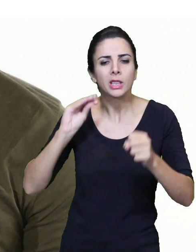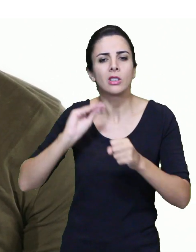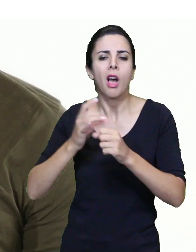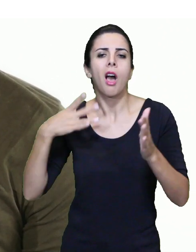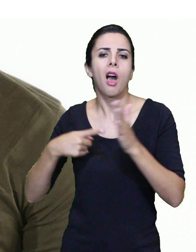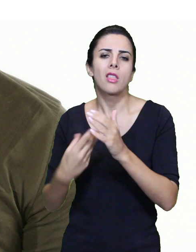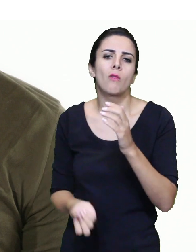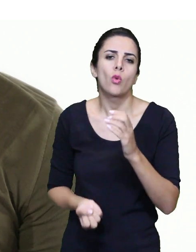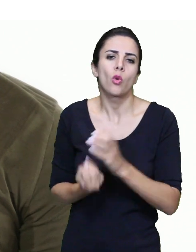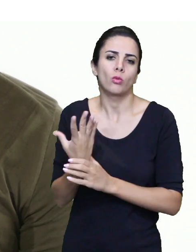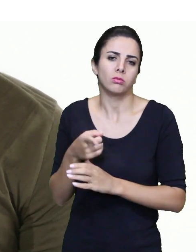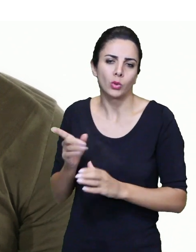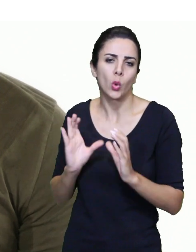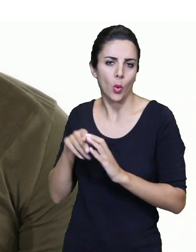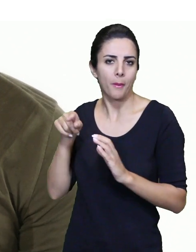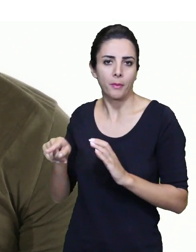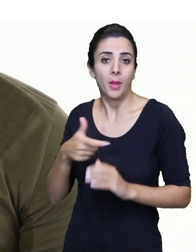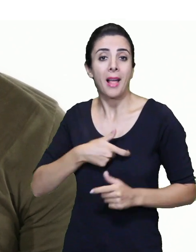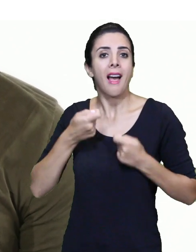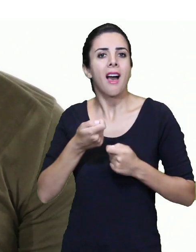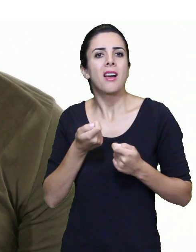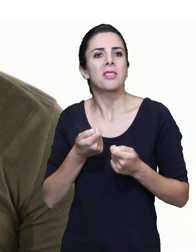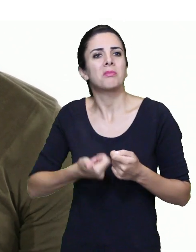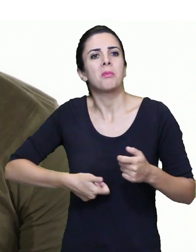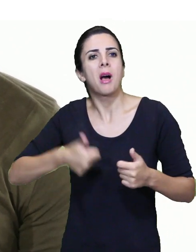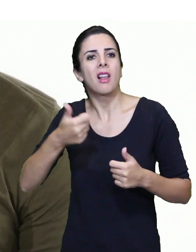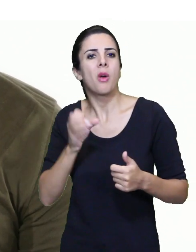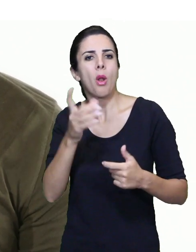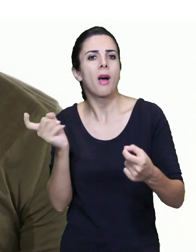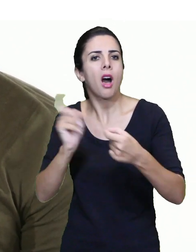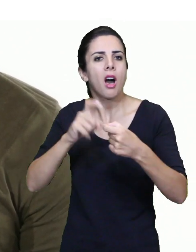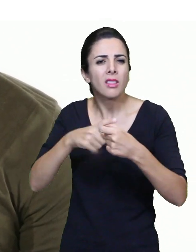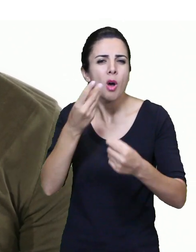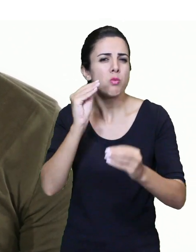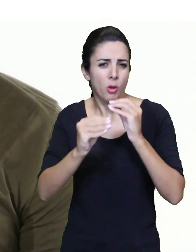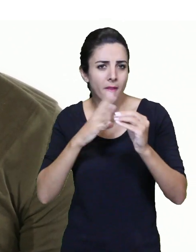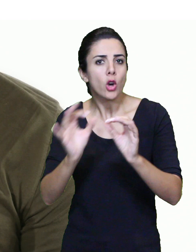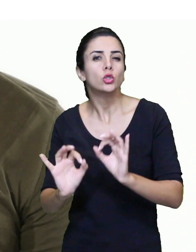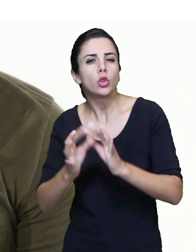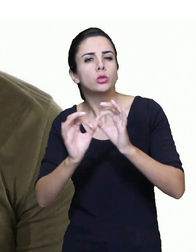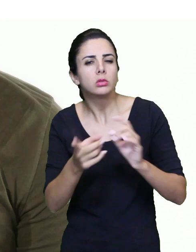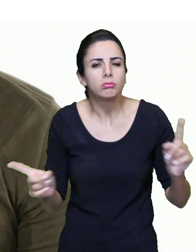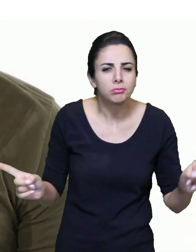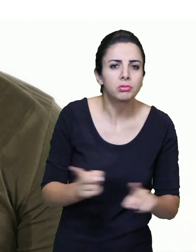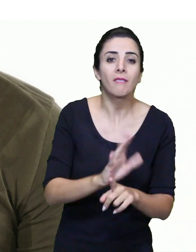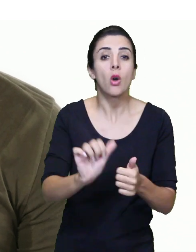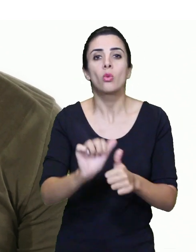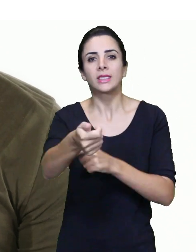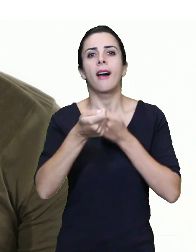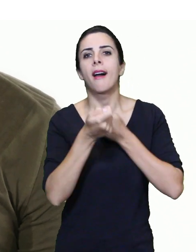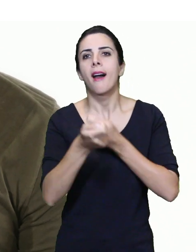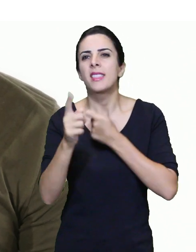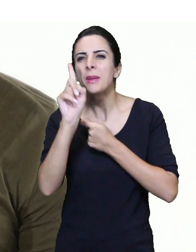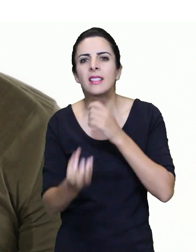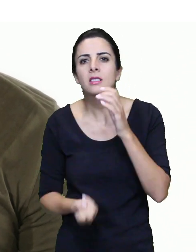Posta bulunuyor Milli Eğitim Bakanlığına atanmada öğretmenlerin sorunlarına çözüm önerileri üretmek gibi Uzaktan eğitimin